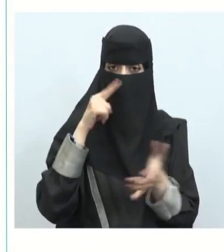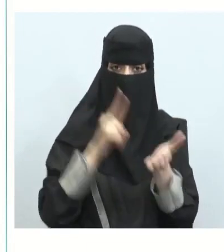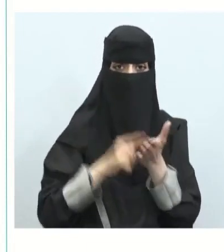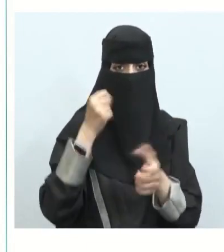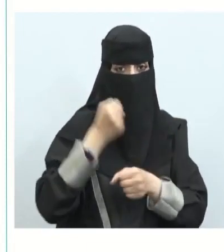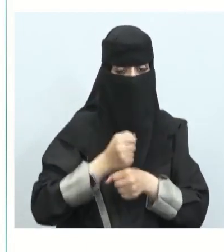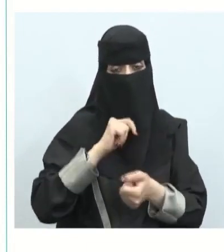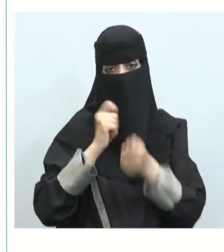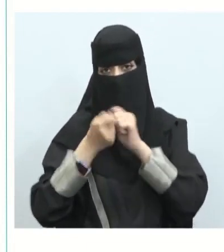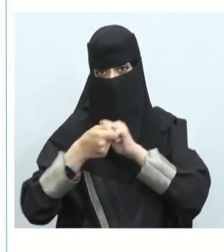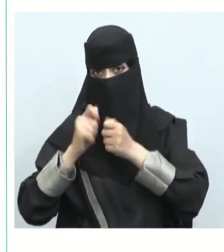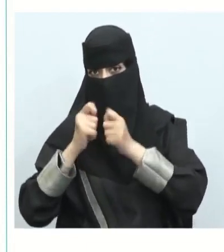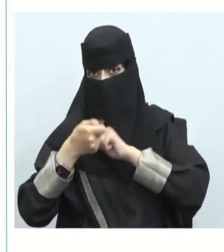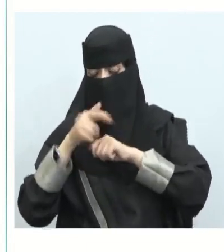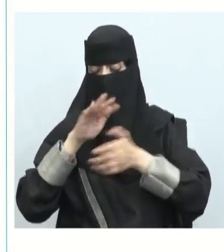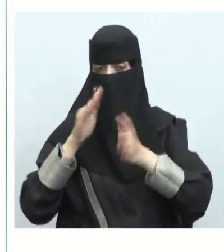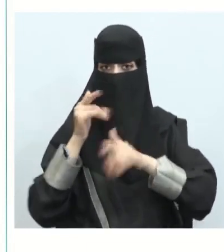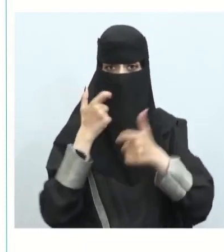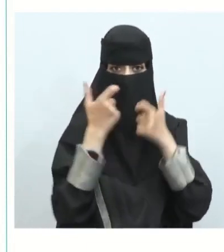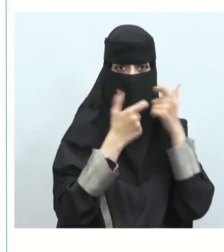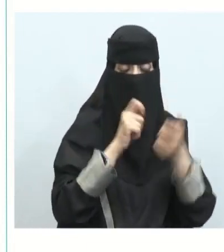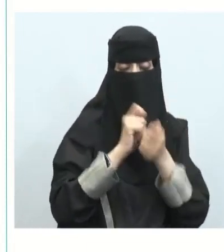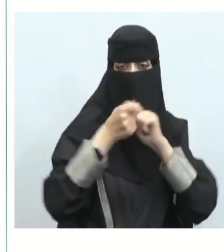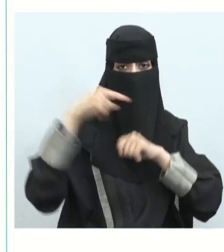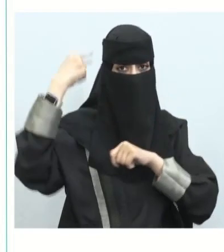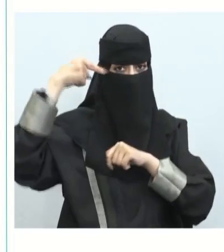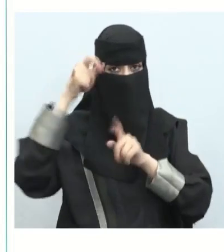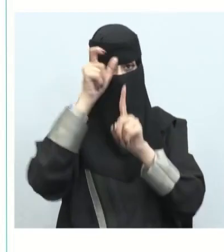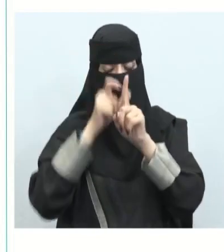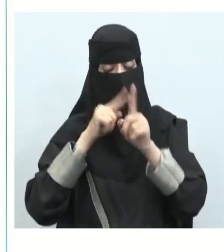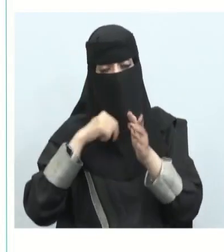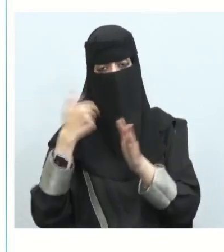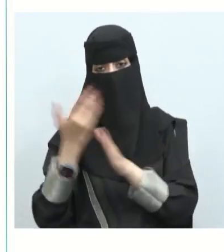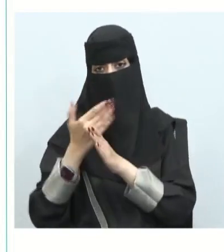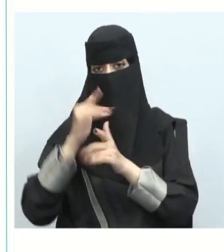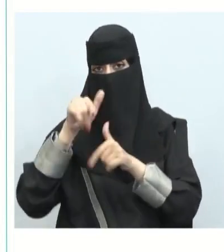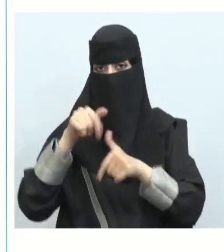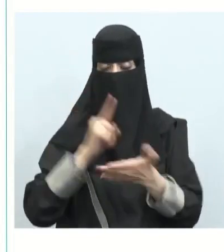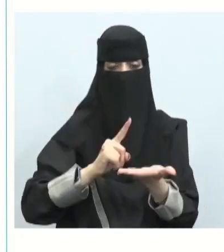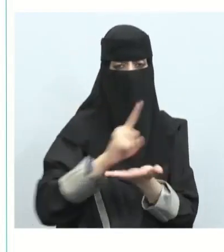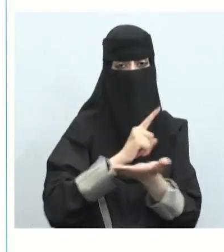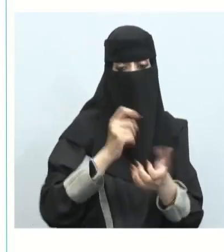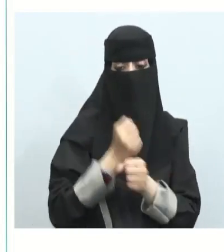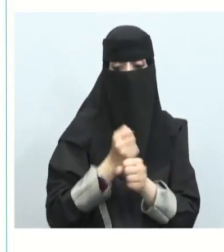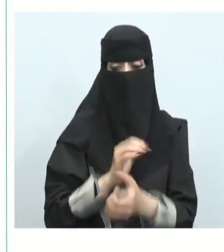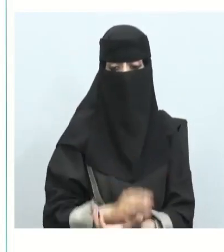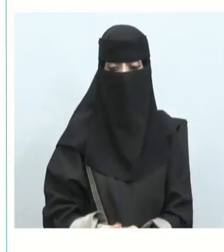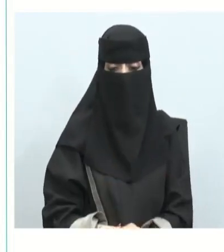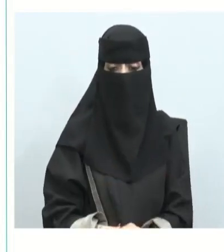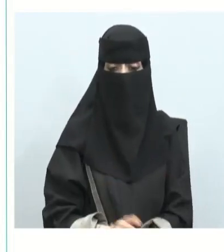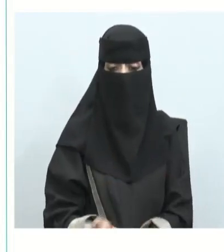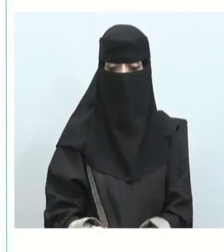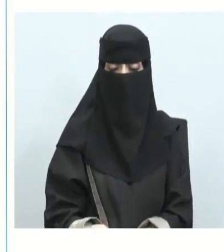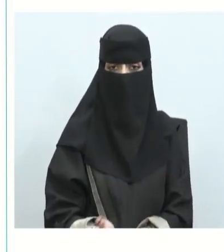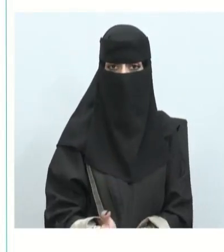ثابته قد تكون متغيره نظير تغير تفكير الموظف او الظروف او حتى بيئه العمل اليوم